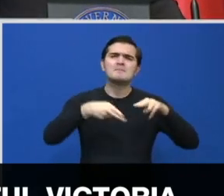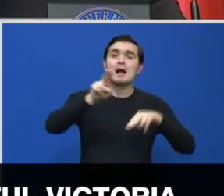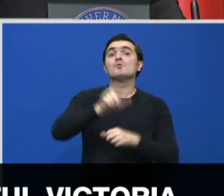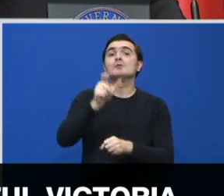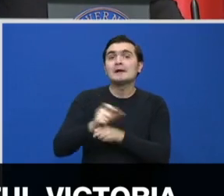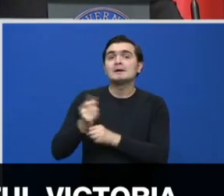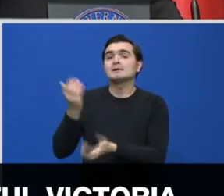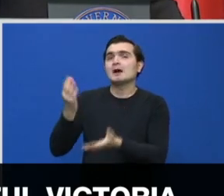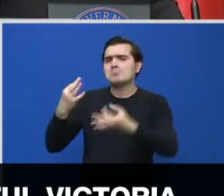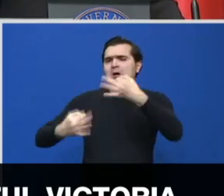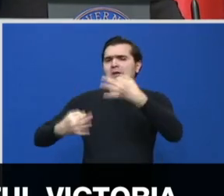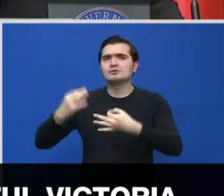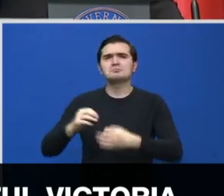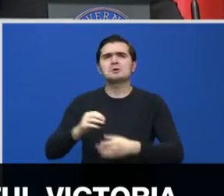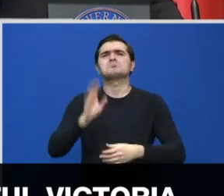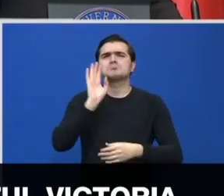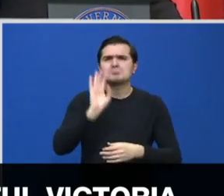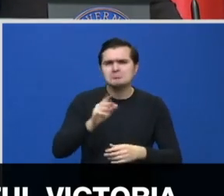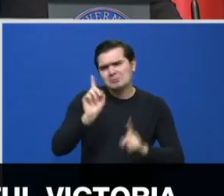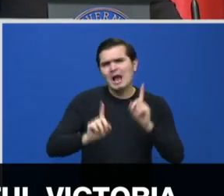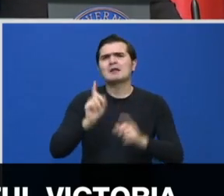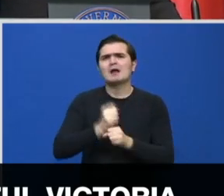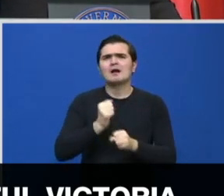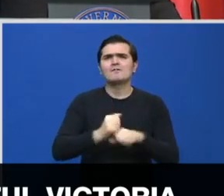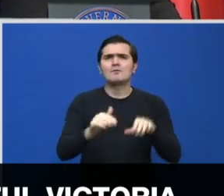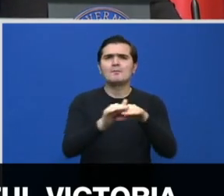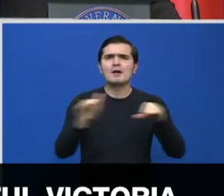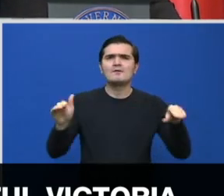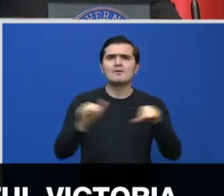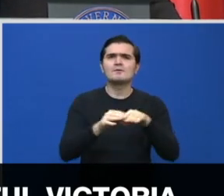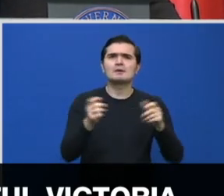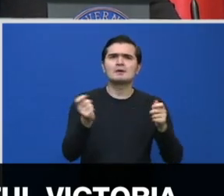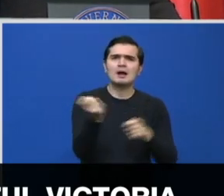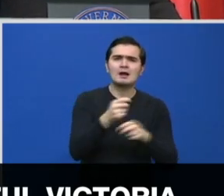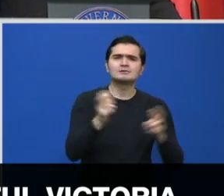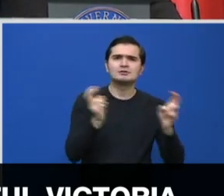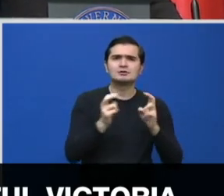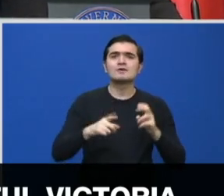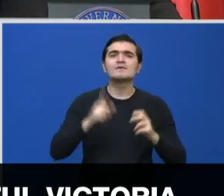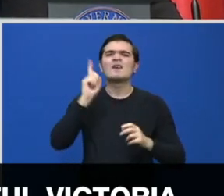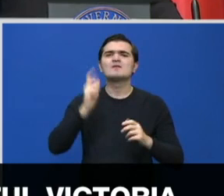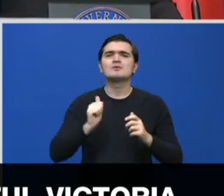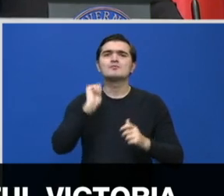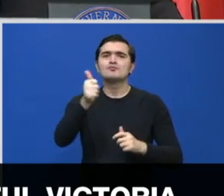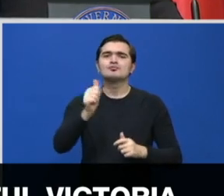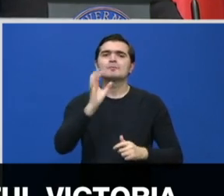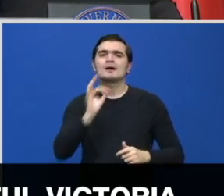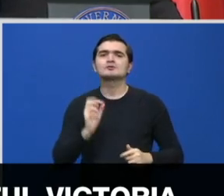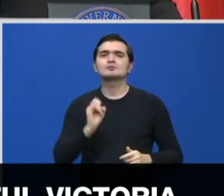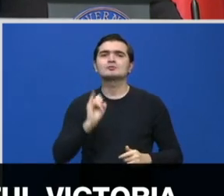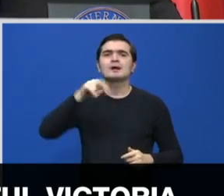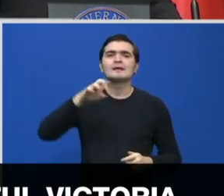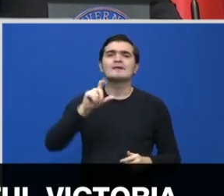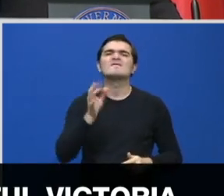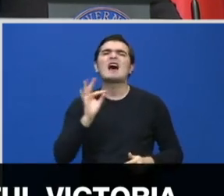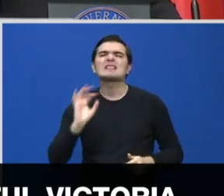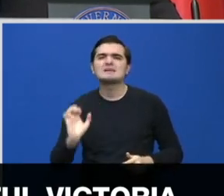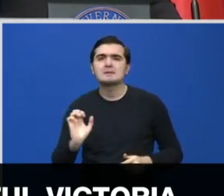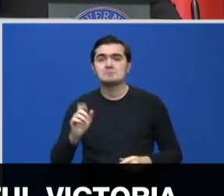ciuda plafonărilor la gaze și energie electrică, adică peste 11%. Credeți că măsurile care se discută acum în